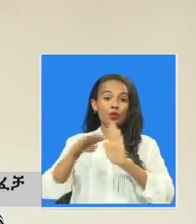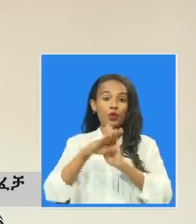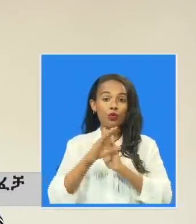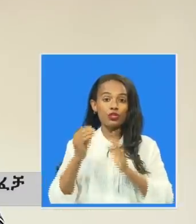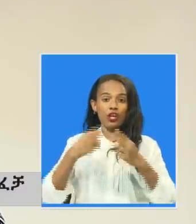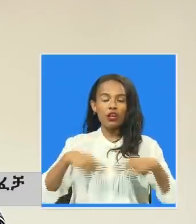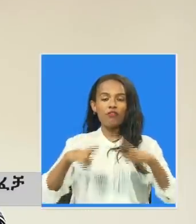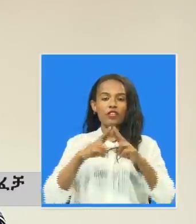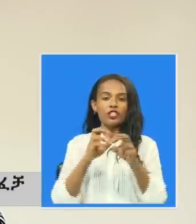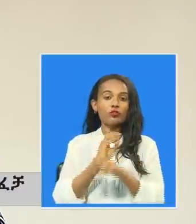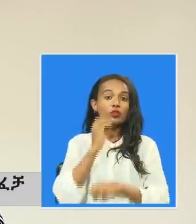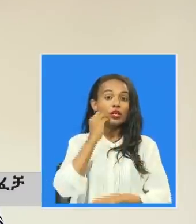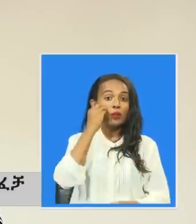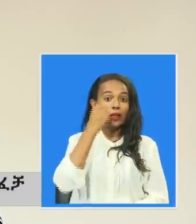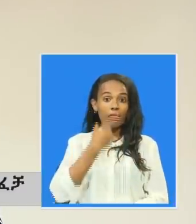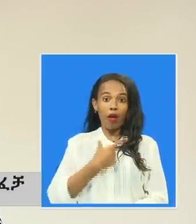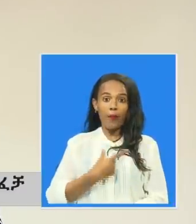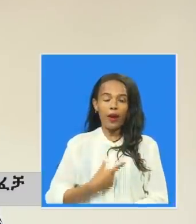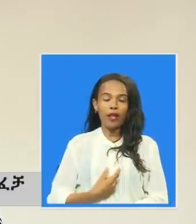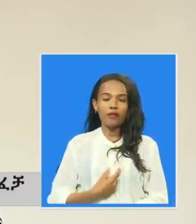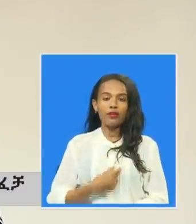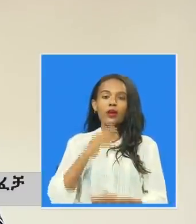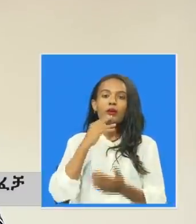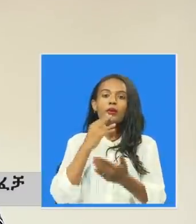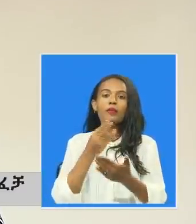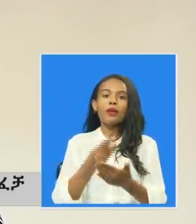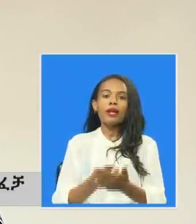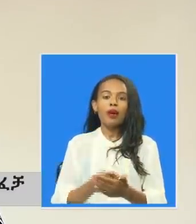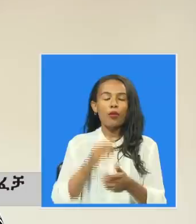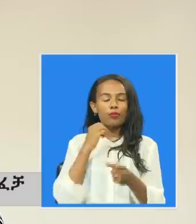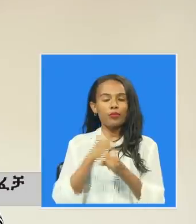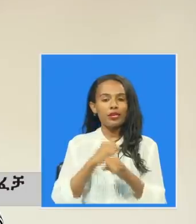የህዝብ ተወካዮችና የፌዴሬሽን ምክር ቤት አባላት መልካም